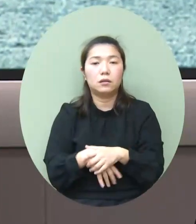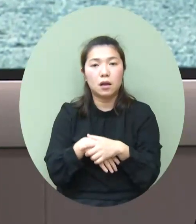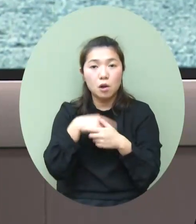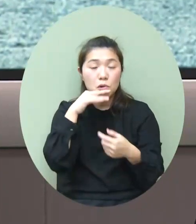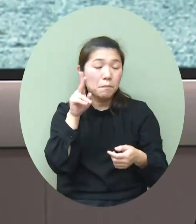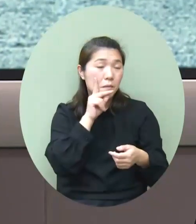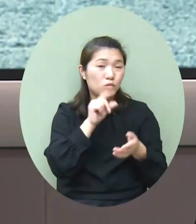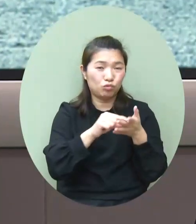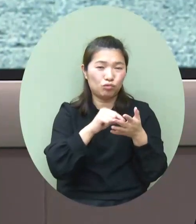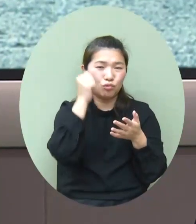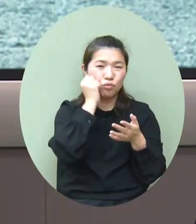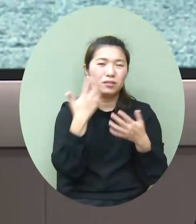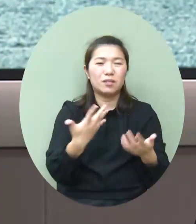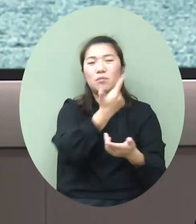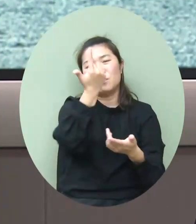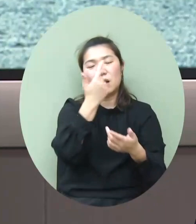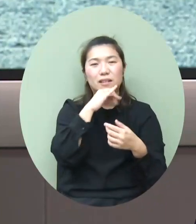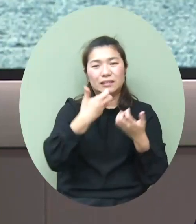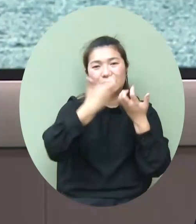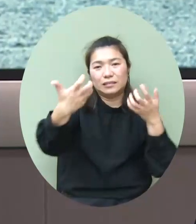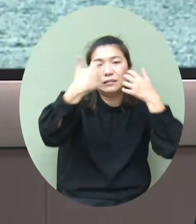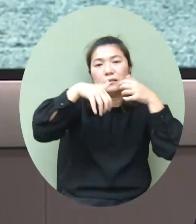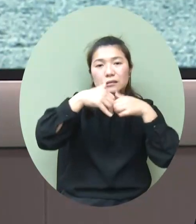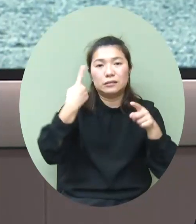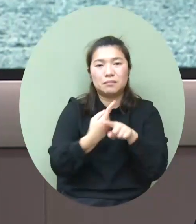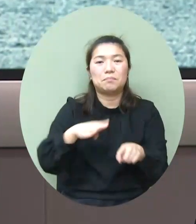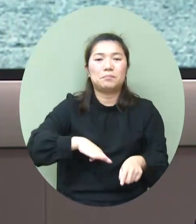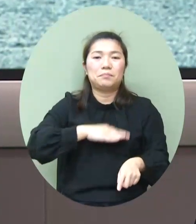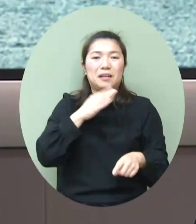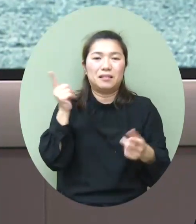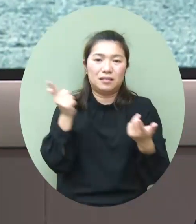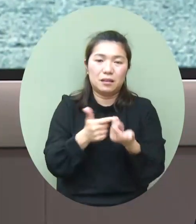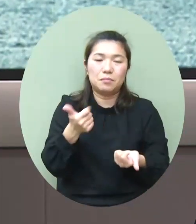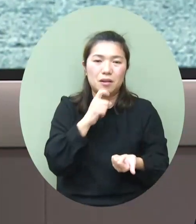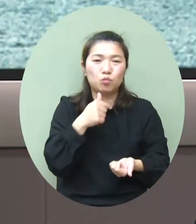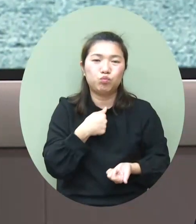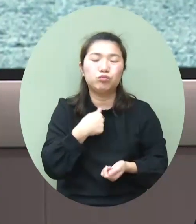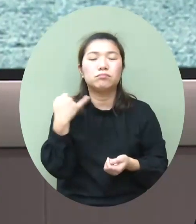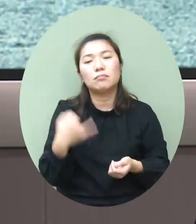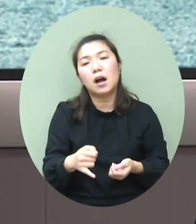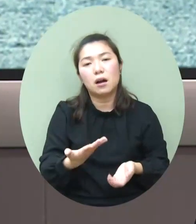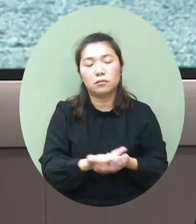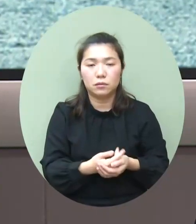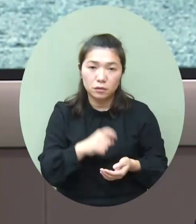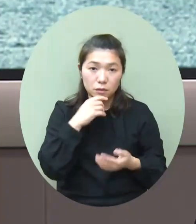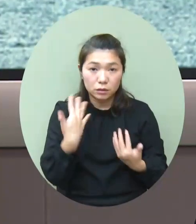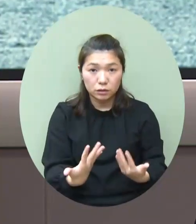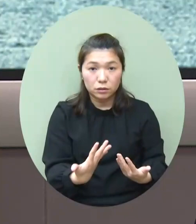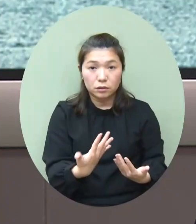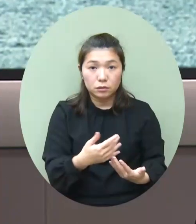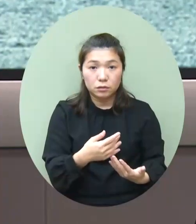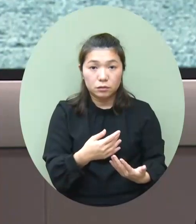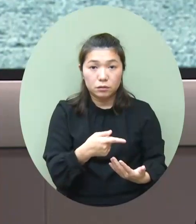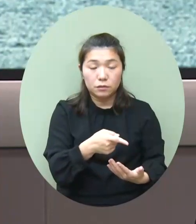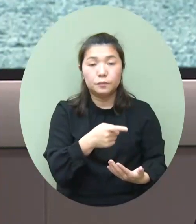前实在说，受影响的院舍实在太多，隔离设施也未必符合要